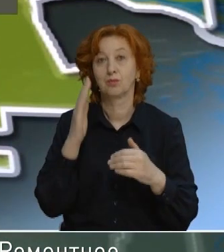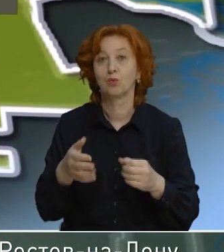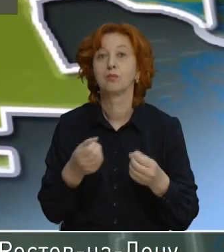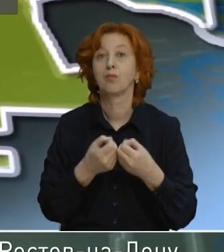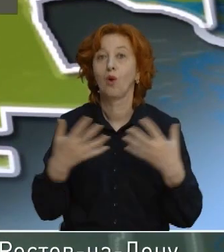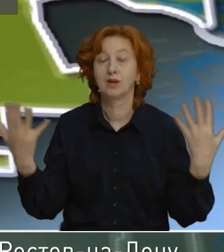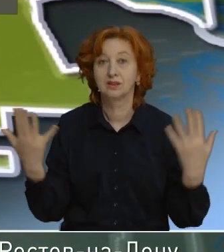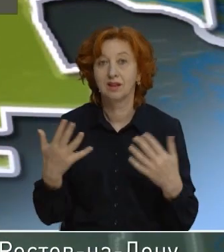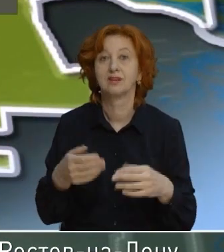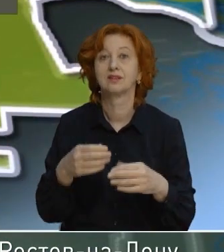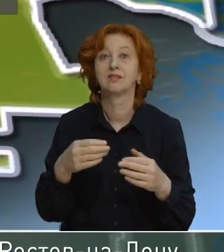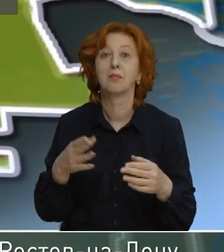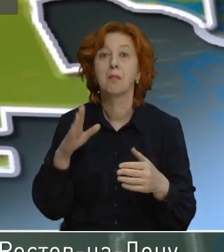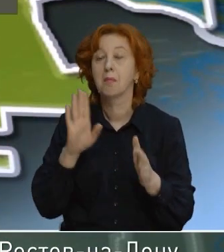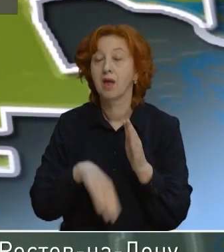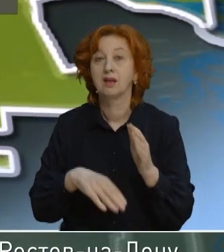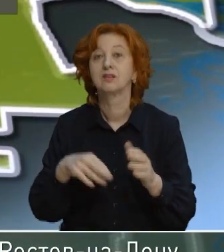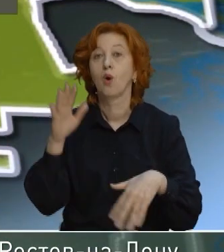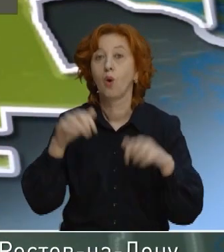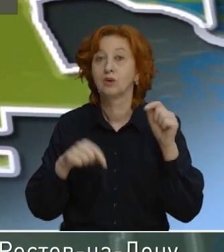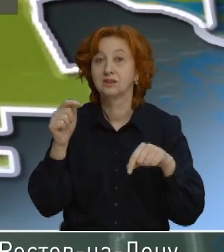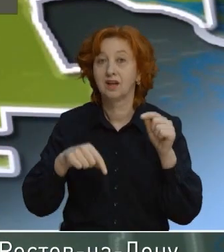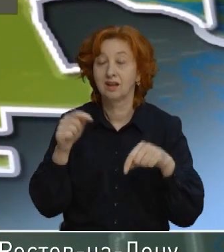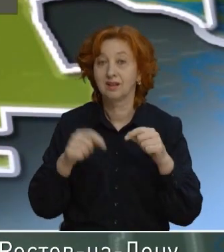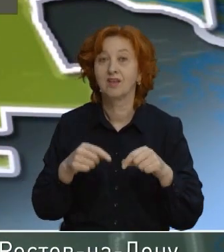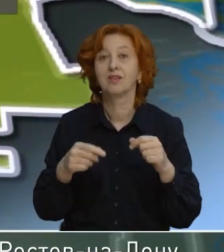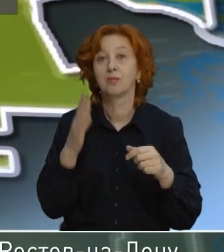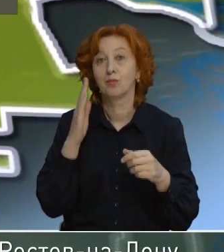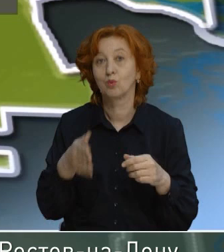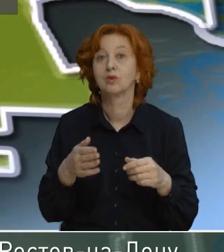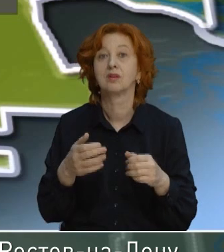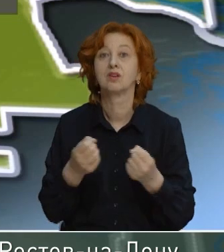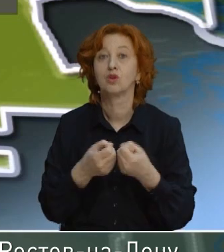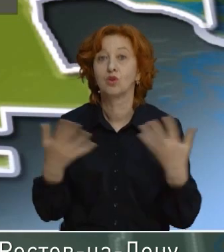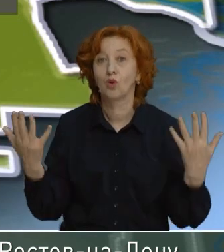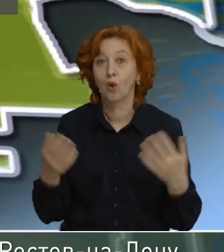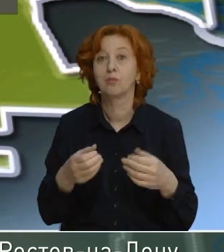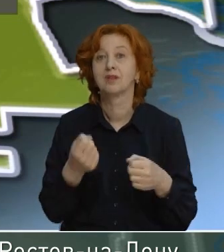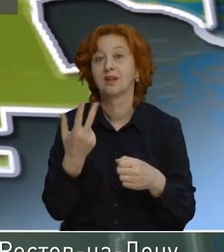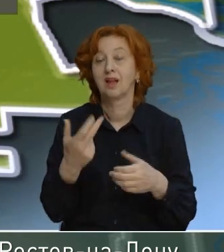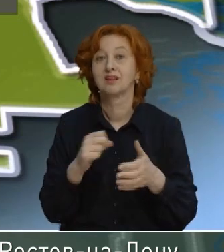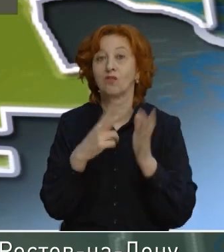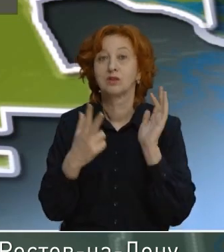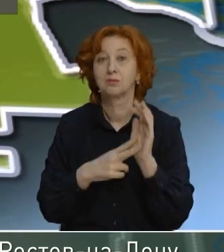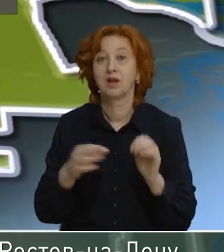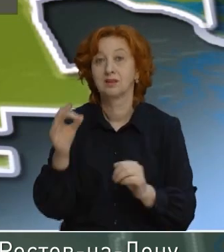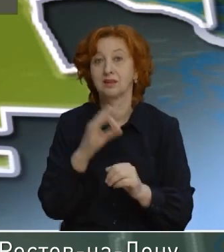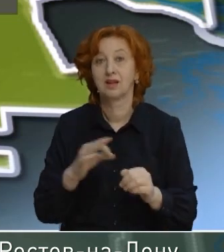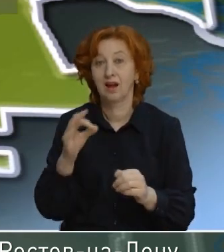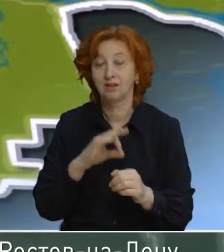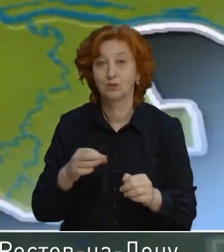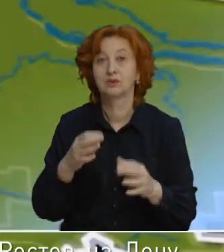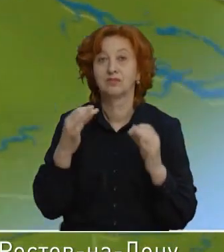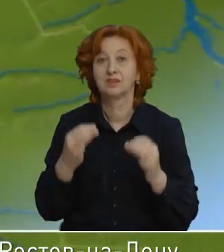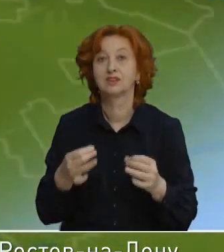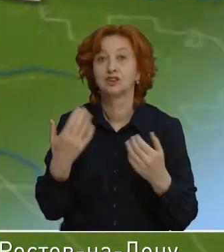прояснениями, без существенных осадков. Температура воздуха ночью плюс 5, плюс 10 градусов, днем 13-18 градусов со знаком